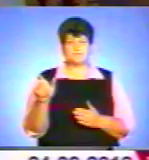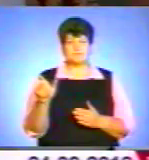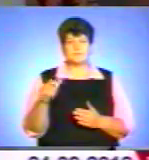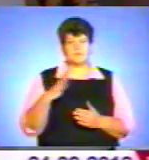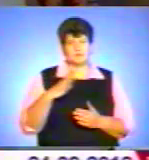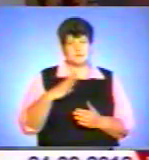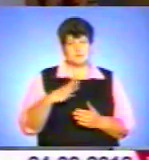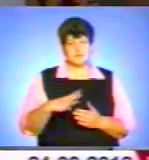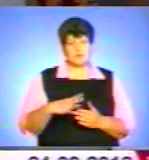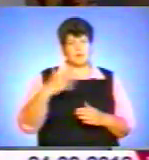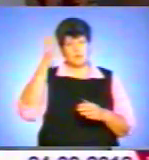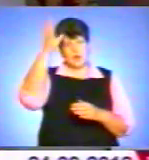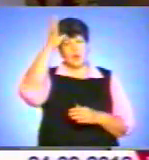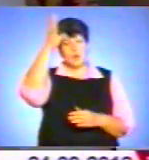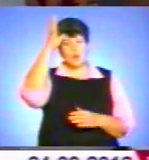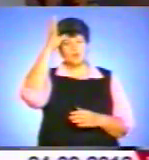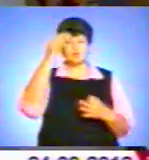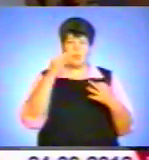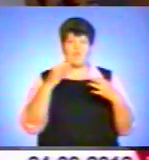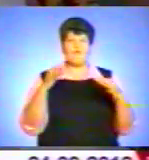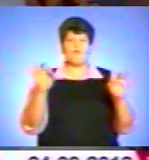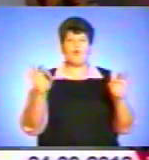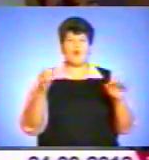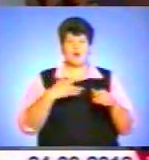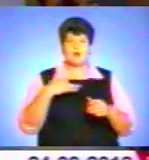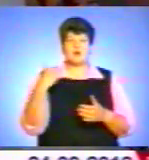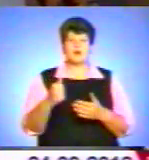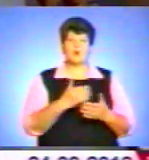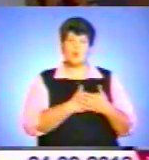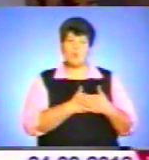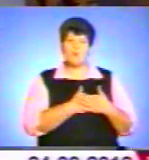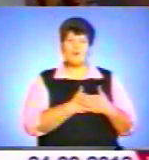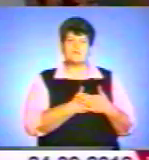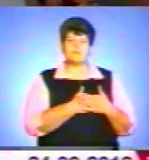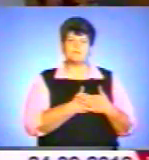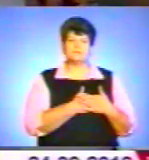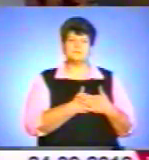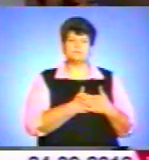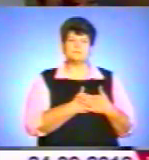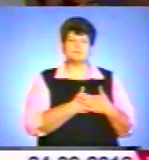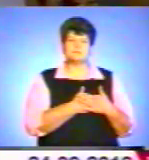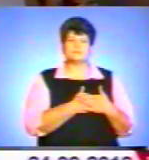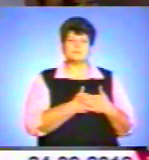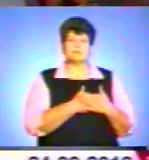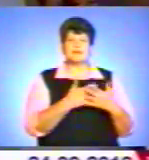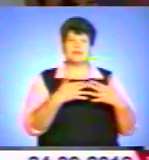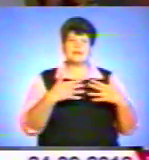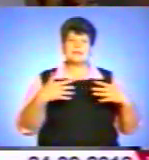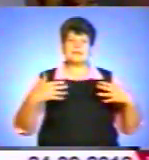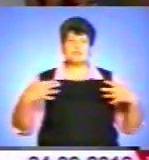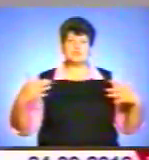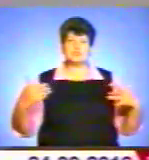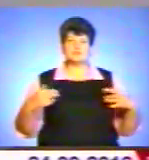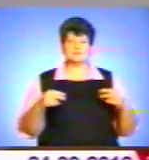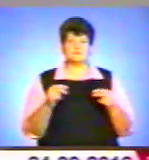Смирення, розум, воля, любов і тому інші